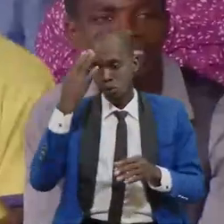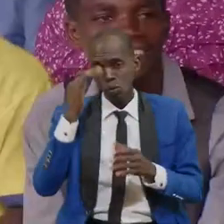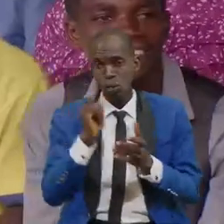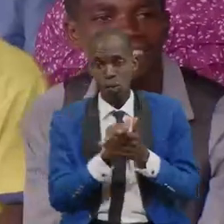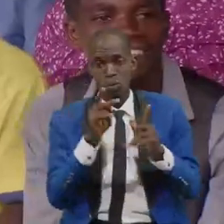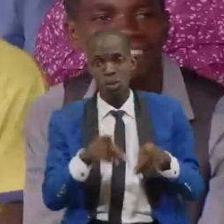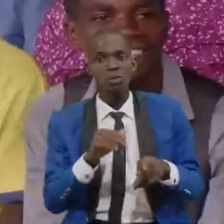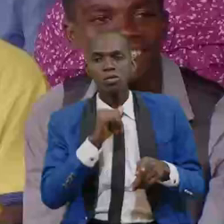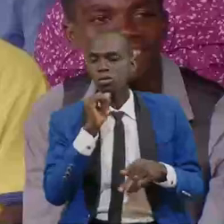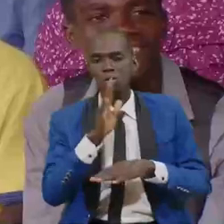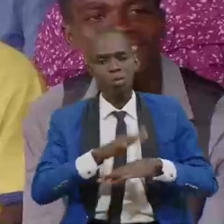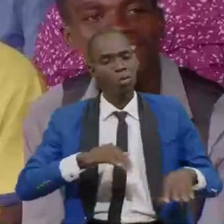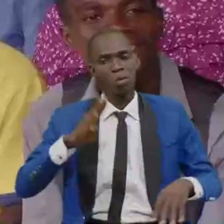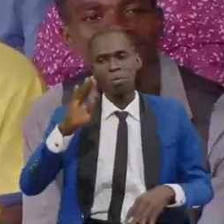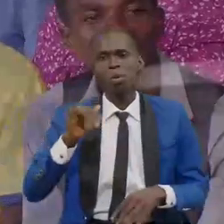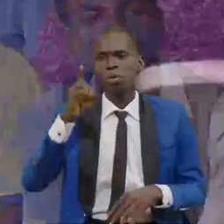dites amen.